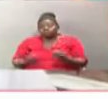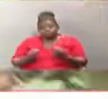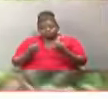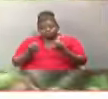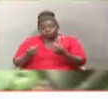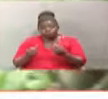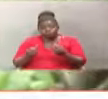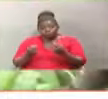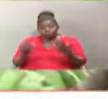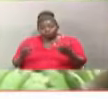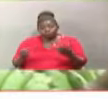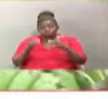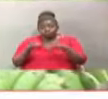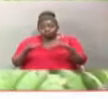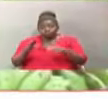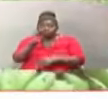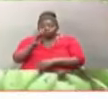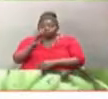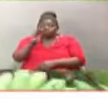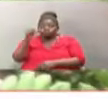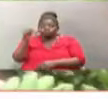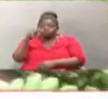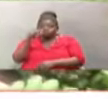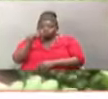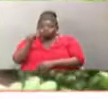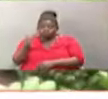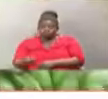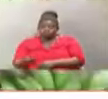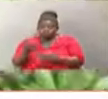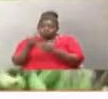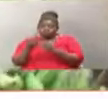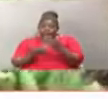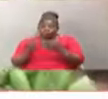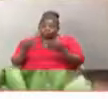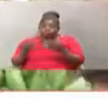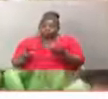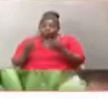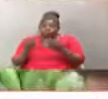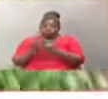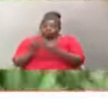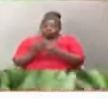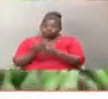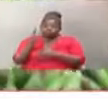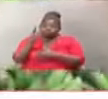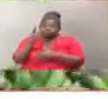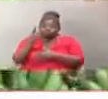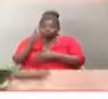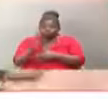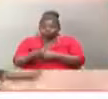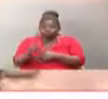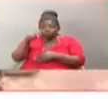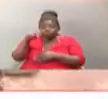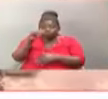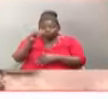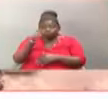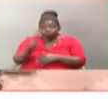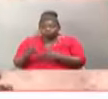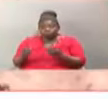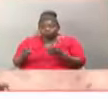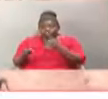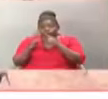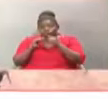transport. Mu katale k'e Busega abasuubuzi b'amatooke enkota y'amatooke baadde bagitunda wakati w'emitwalo ebiri n'omusanvu nga twogeddeko